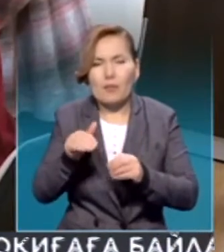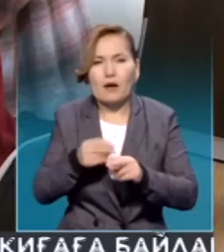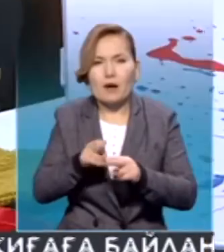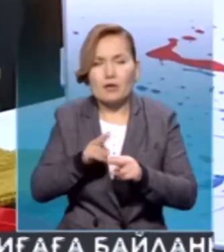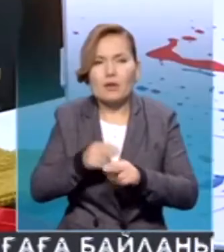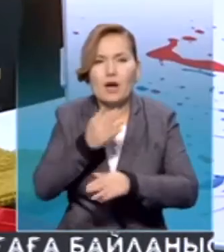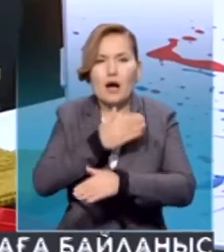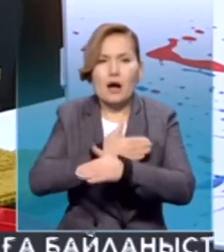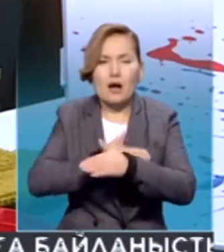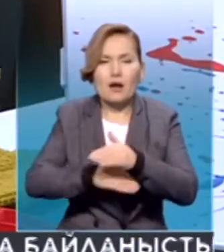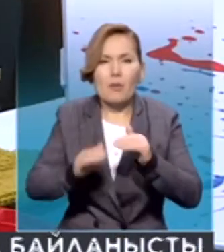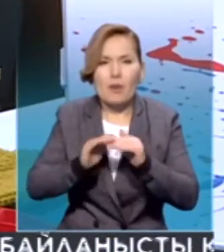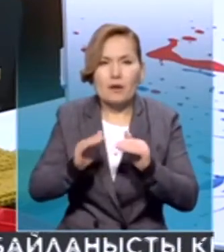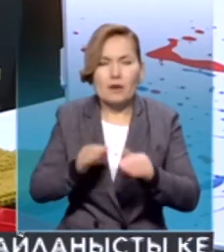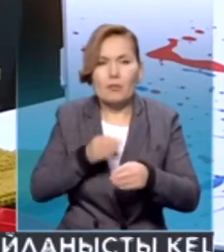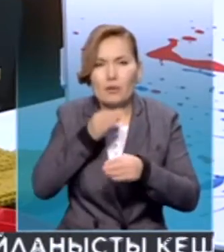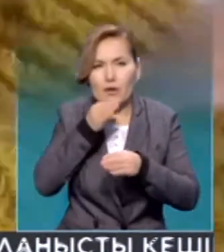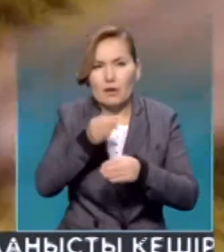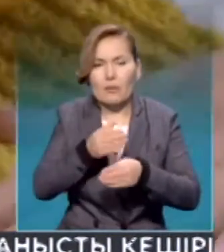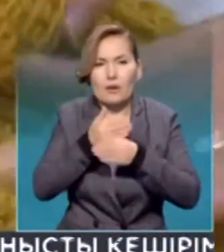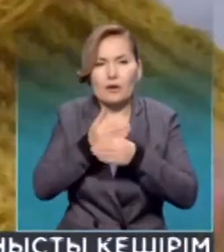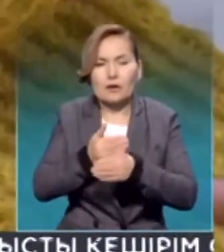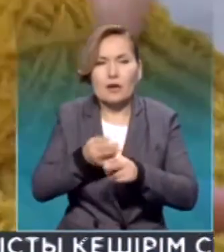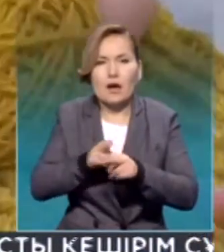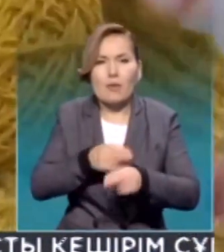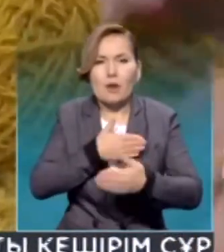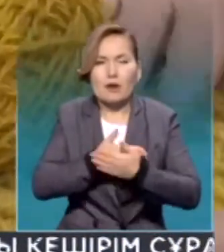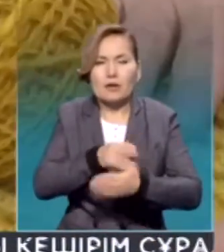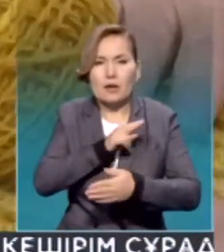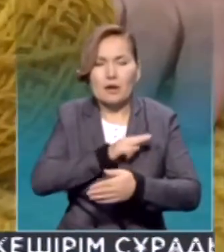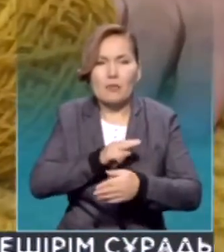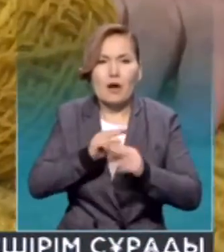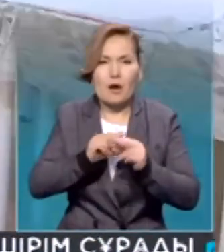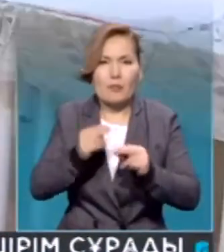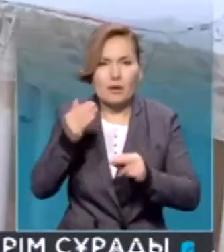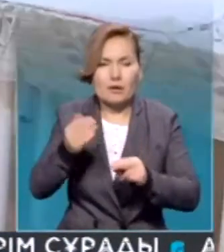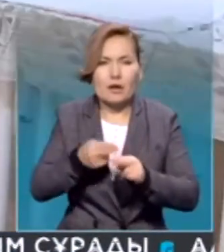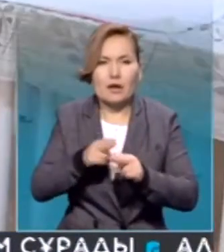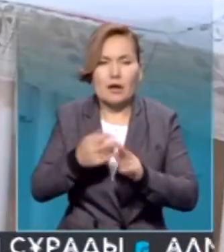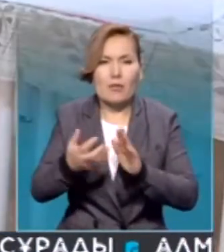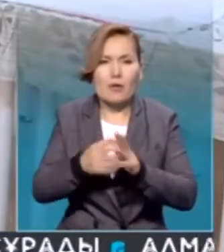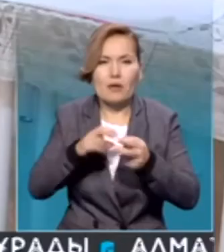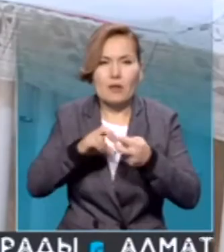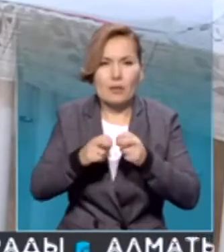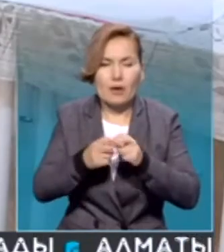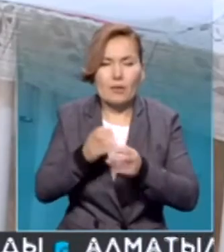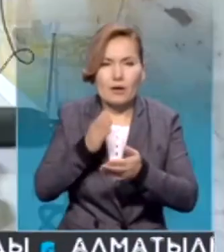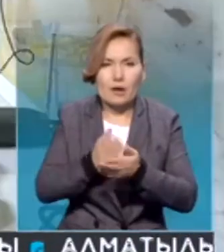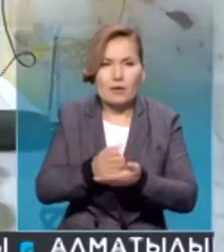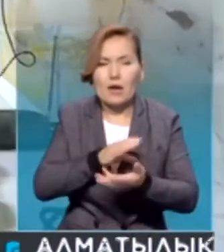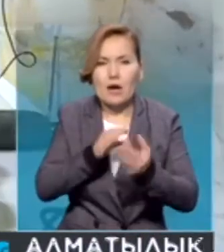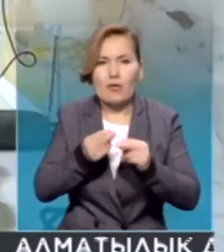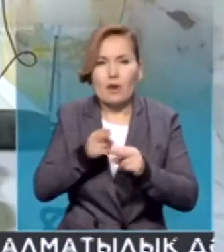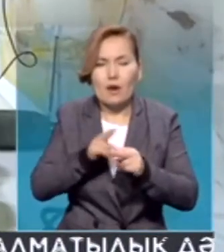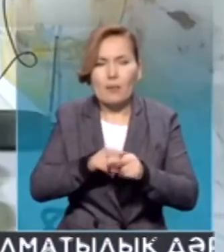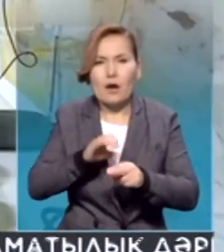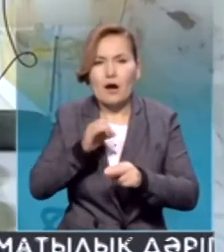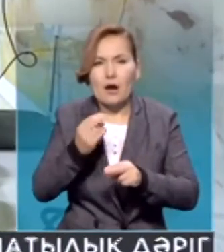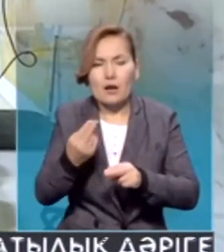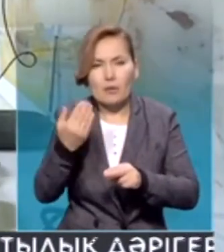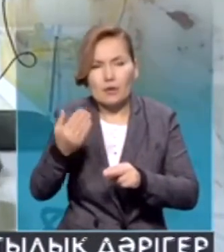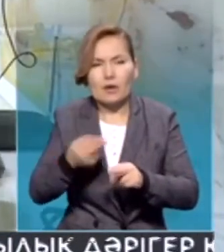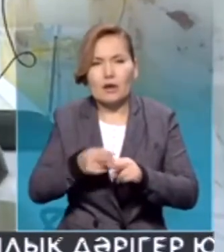ерекше жандардың күтіміне жауапты. Қоғамдық жұмысқа белсене кірісетін мамандардың тапшылығы бейімдеу орталықтарында байқалады. Әлеуметтанушылар